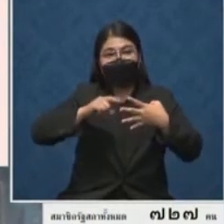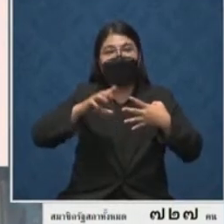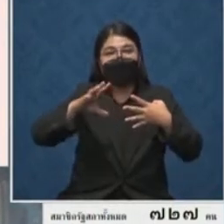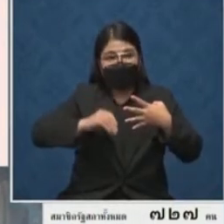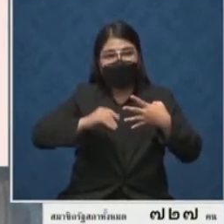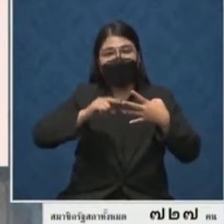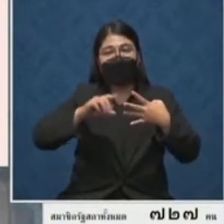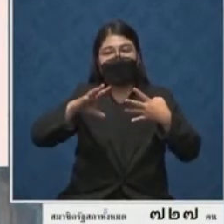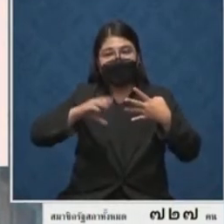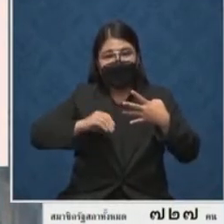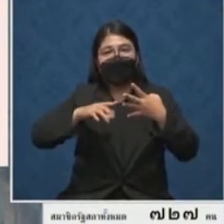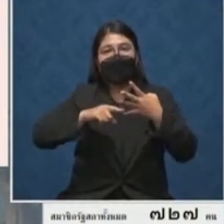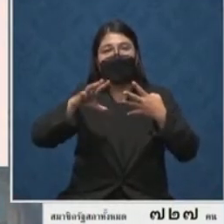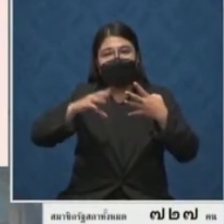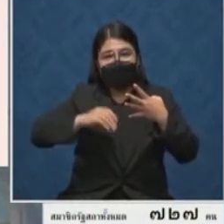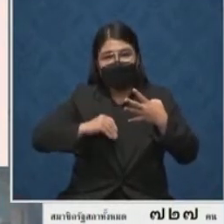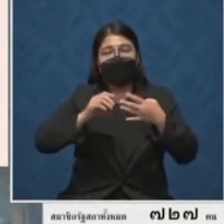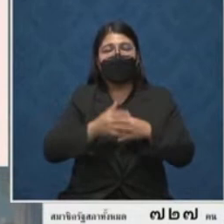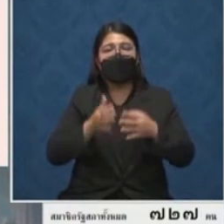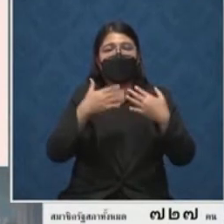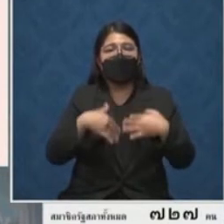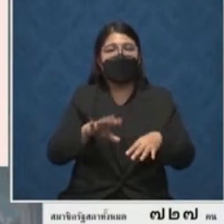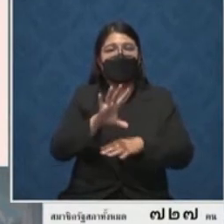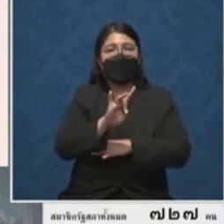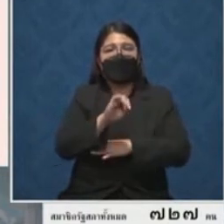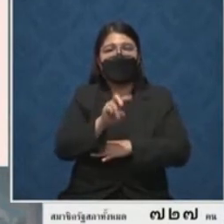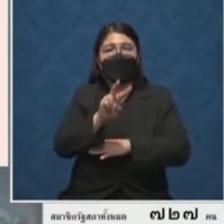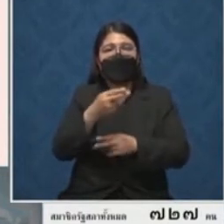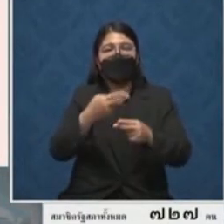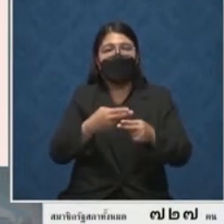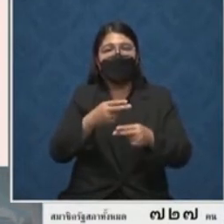สี่รับหลักการ 82พลเอกจิรพงศ์วรรณรัต